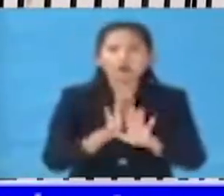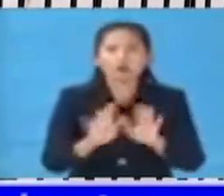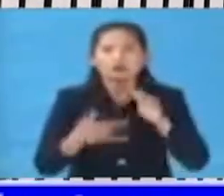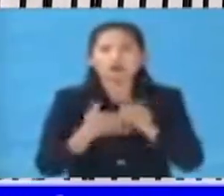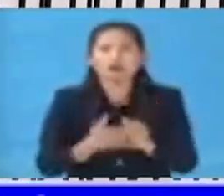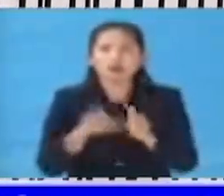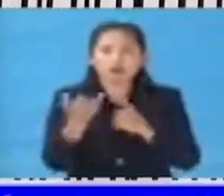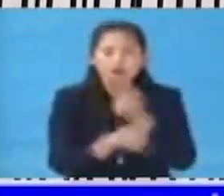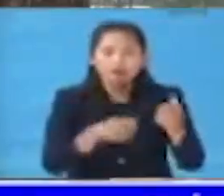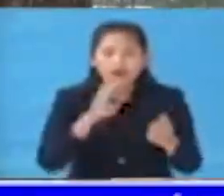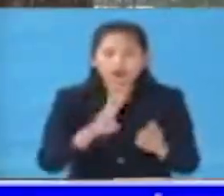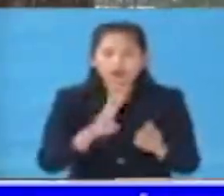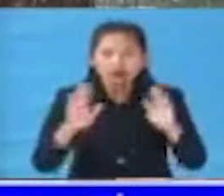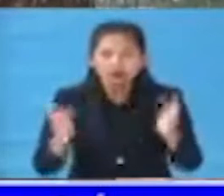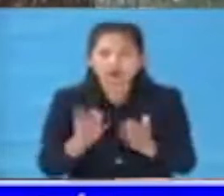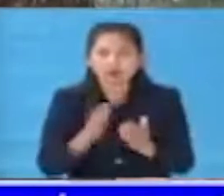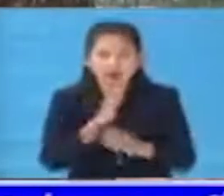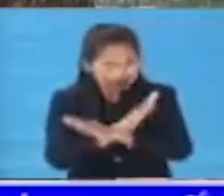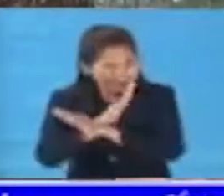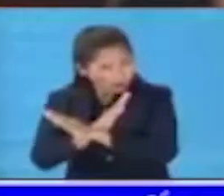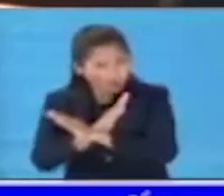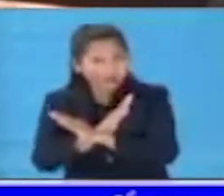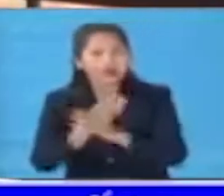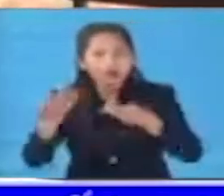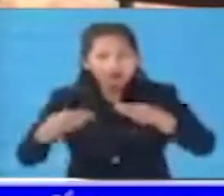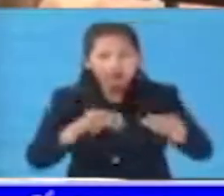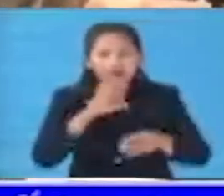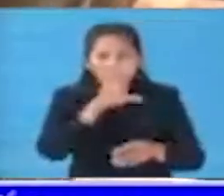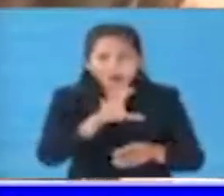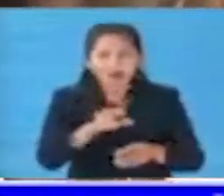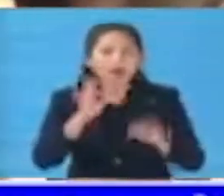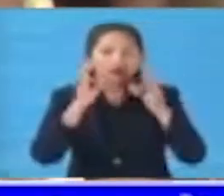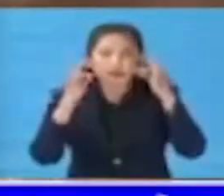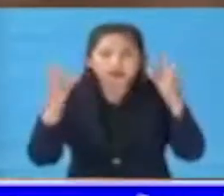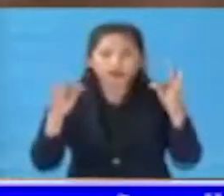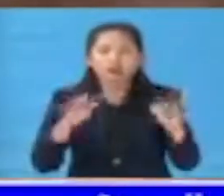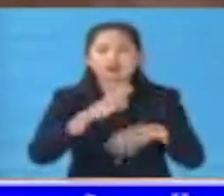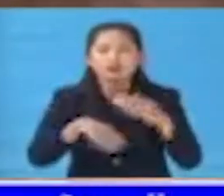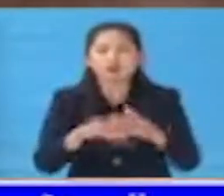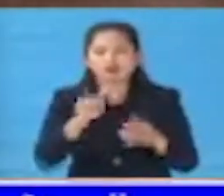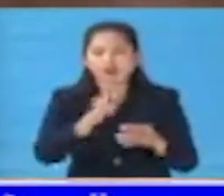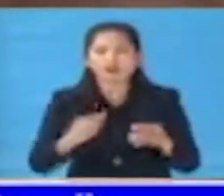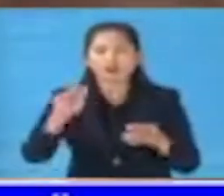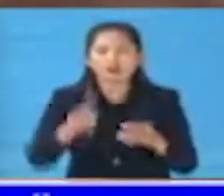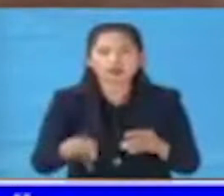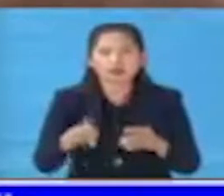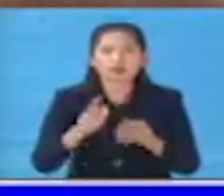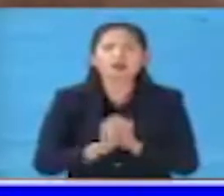ឲ្យរដ្ឋាភិបាលប្រទេសទាំង3ណែនាំហាមឃាត់ទាំងស្រុងលើការជួញដូរសត្វឆ្កែនិងឆ្មានៅទូទាំងអាស៊ី